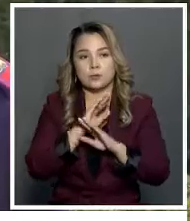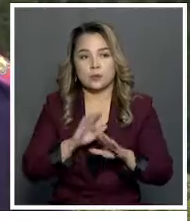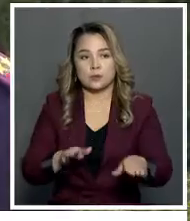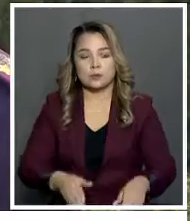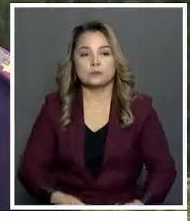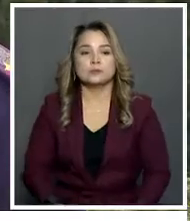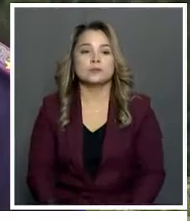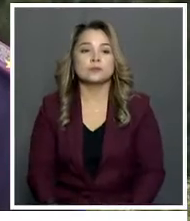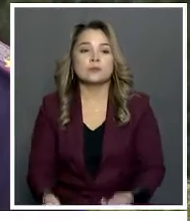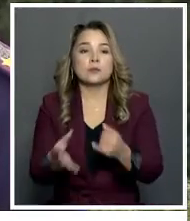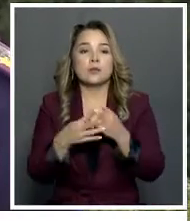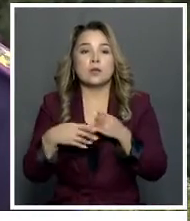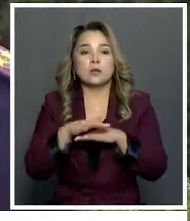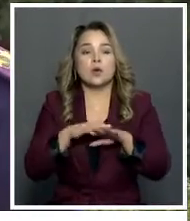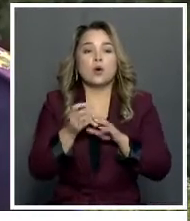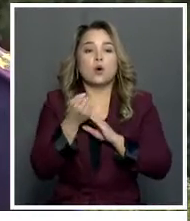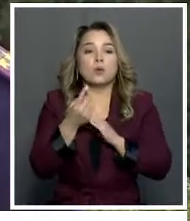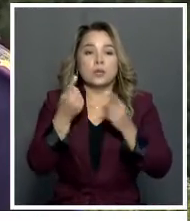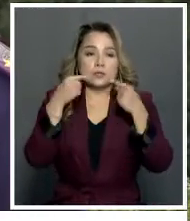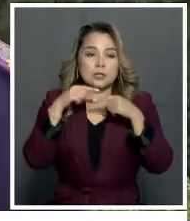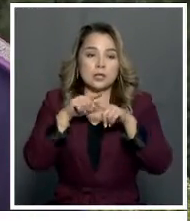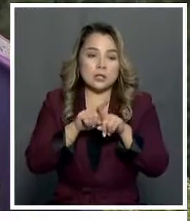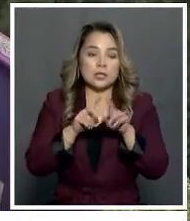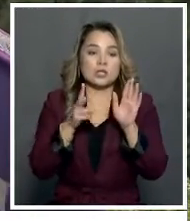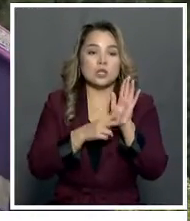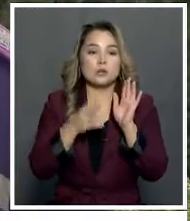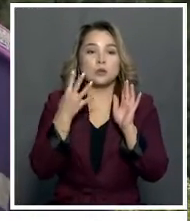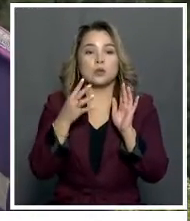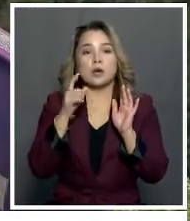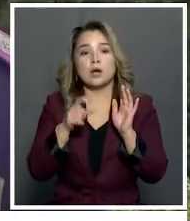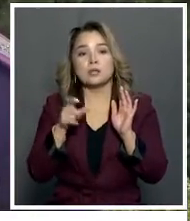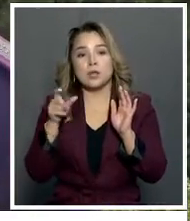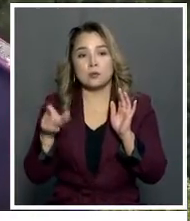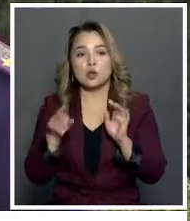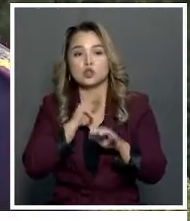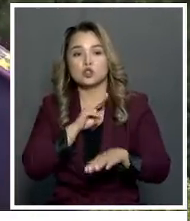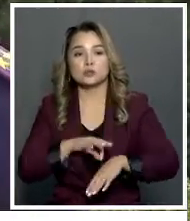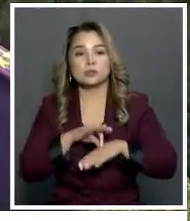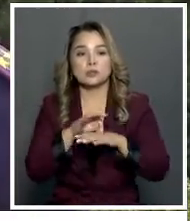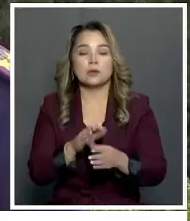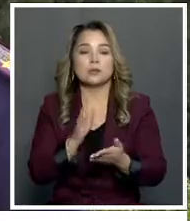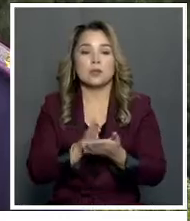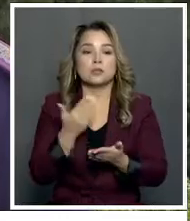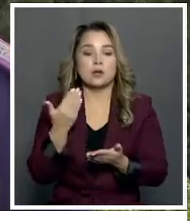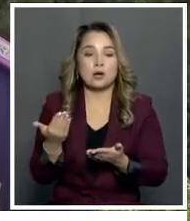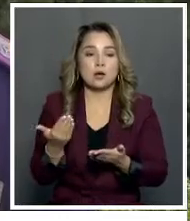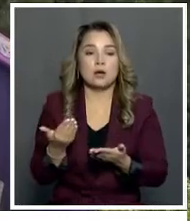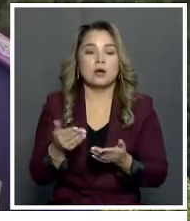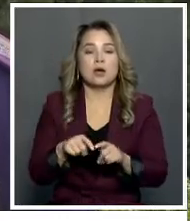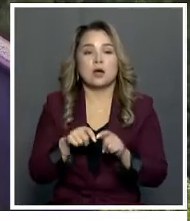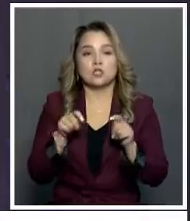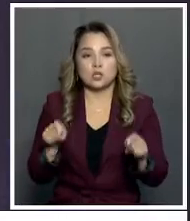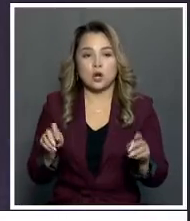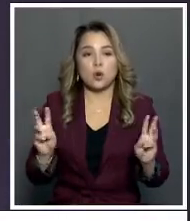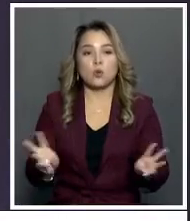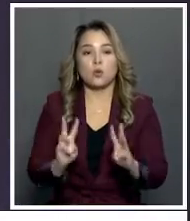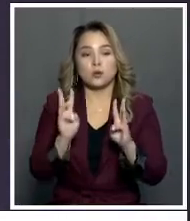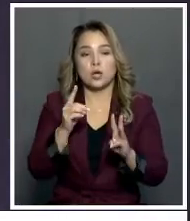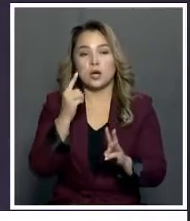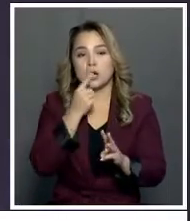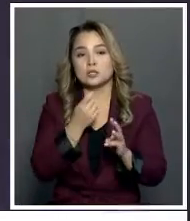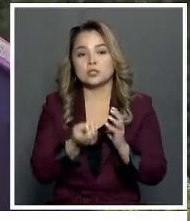Ол жерде 11 техника, 74 адам жұмыс істеп жатыр. Ашық өрттің көздері жоқ.